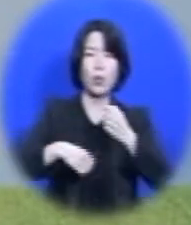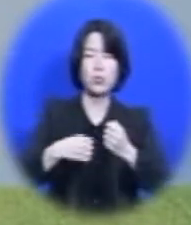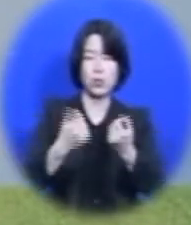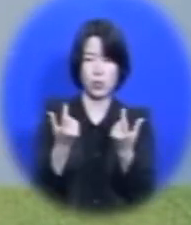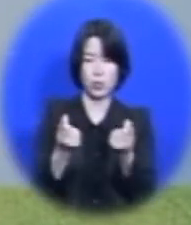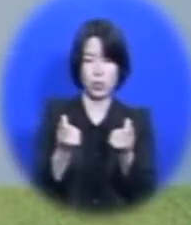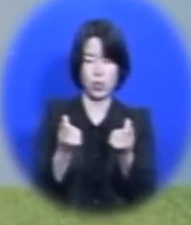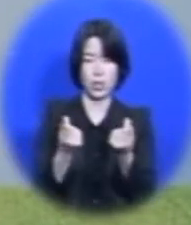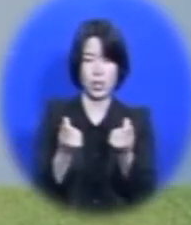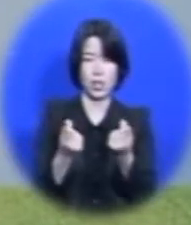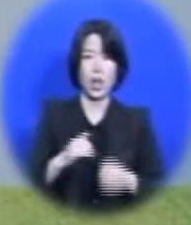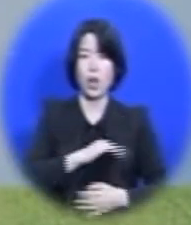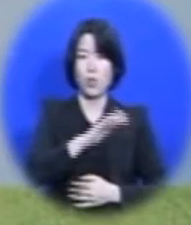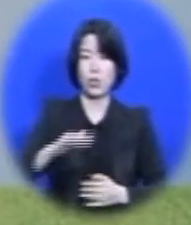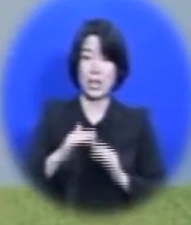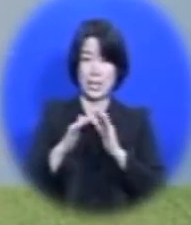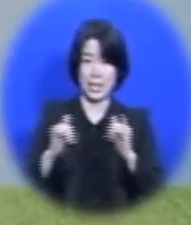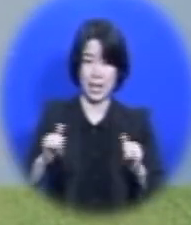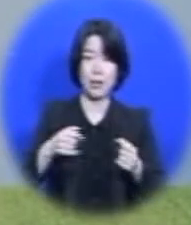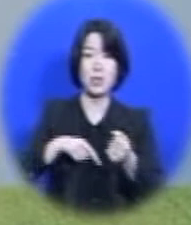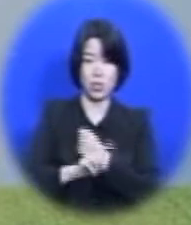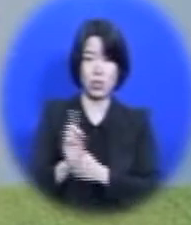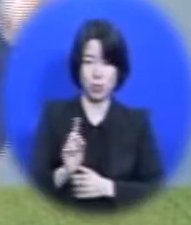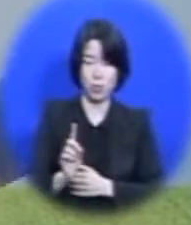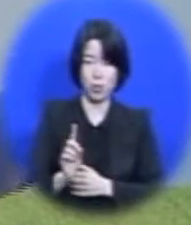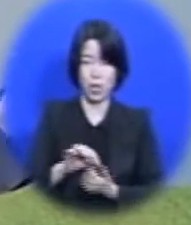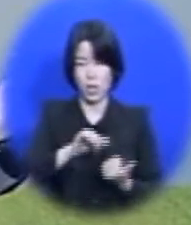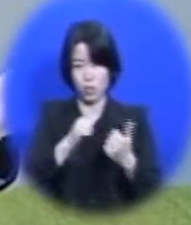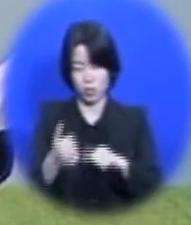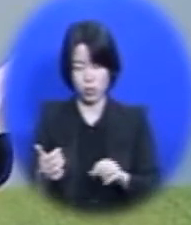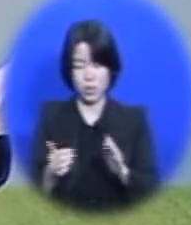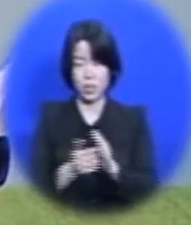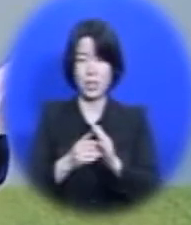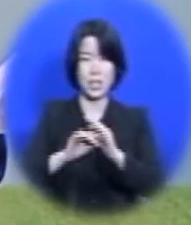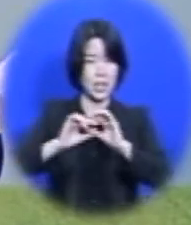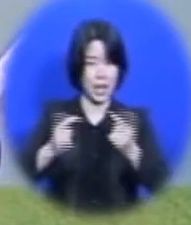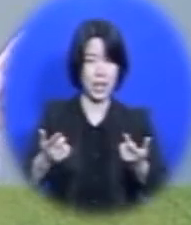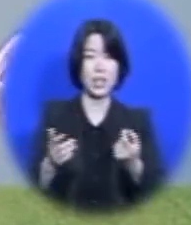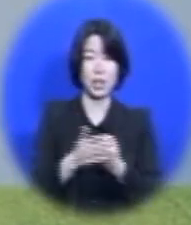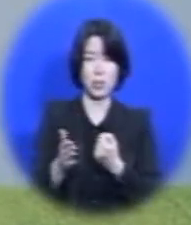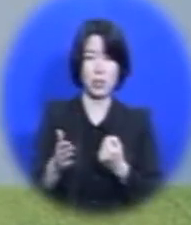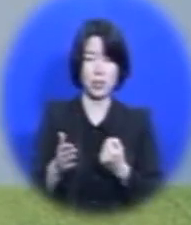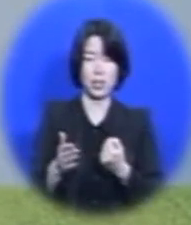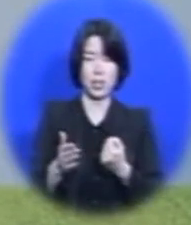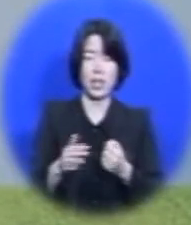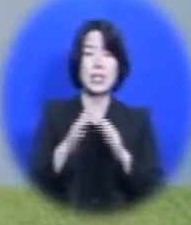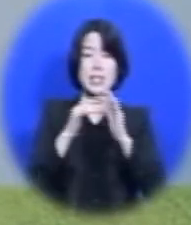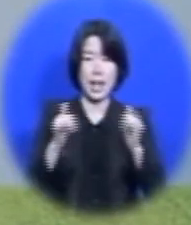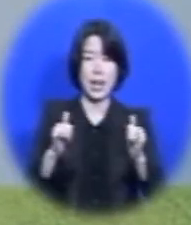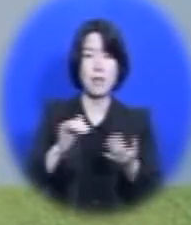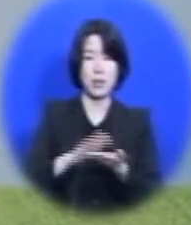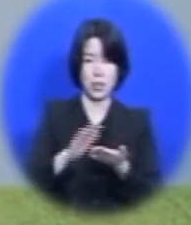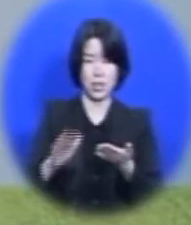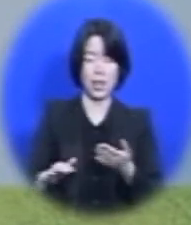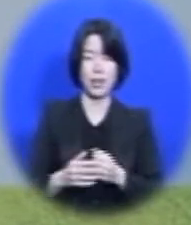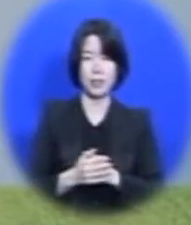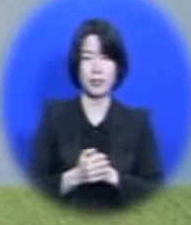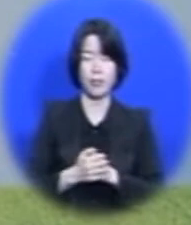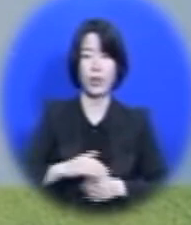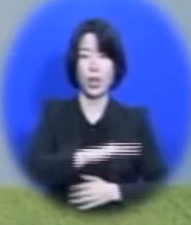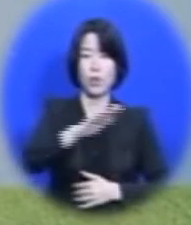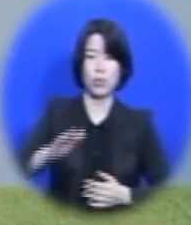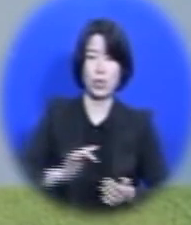겁니다. 우리가 사람인 것은 죽음으로 끝나지 않는 존재이기 때문에 사람인 것입니다.